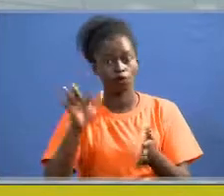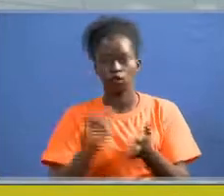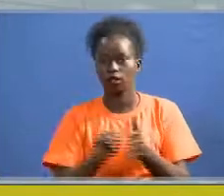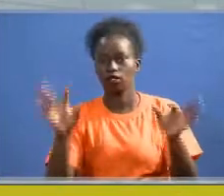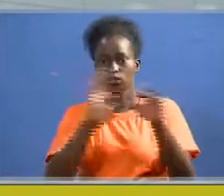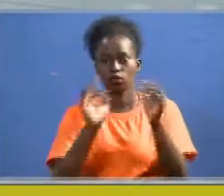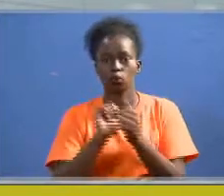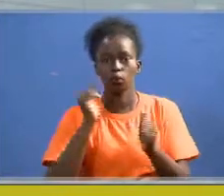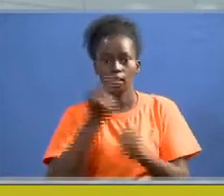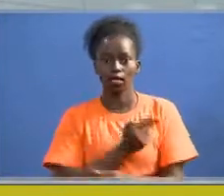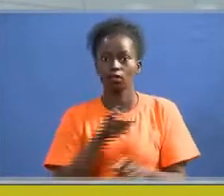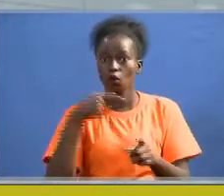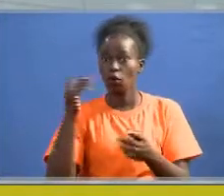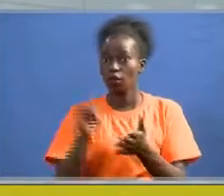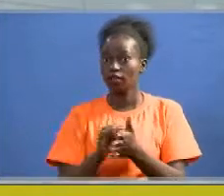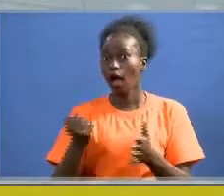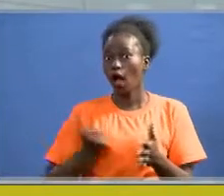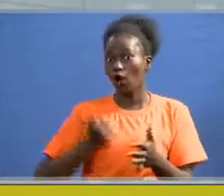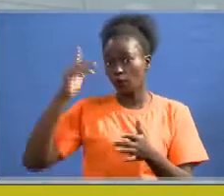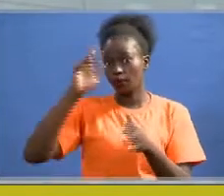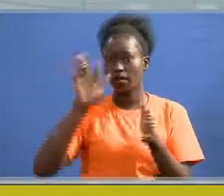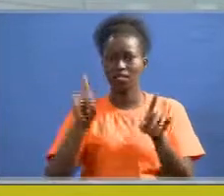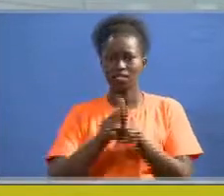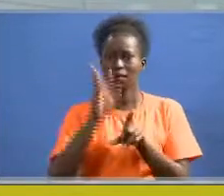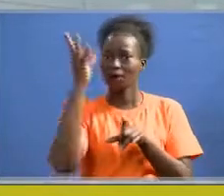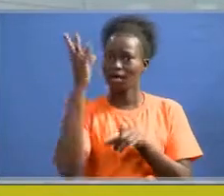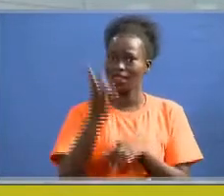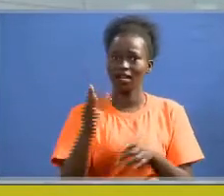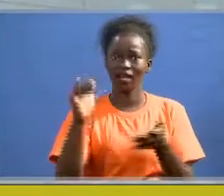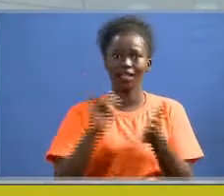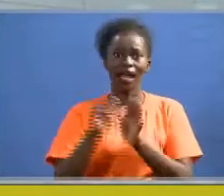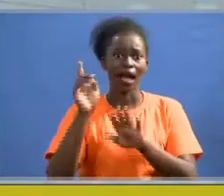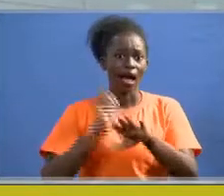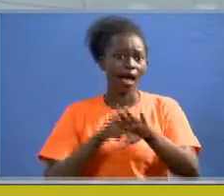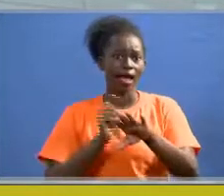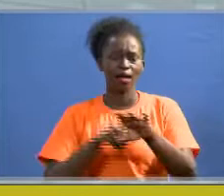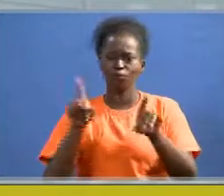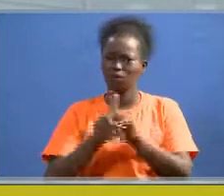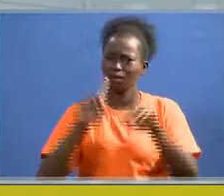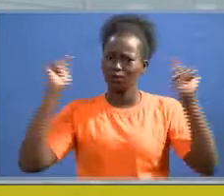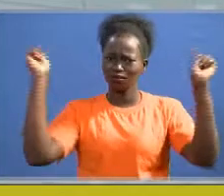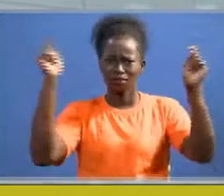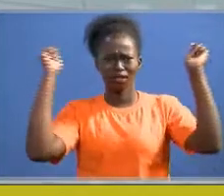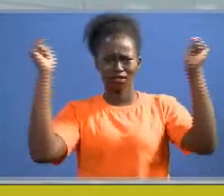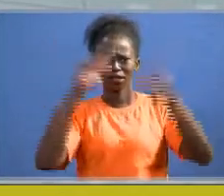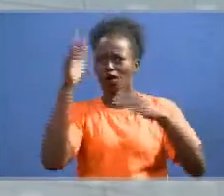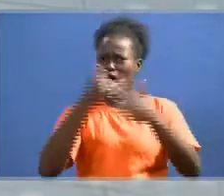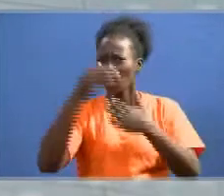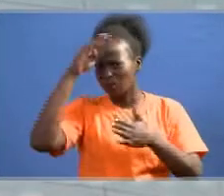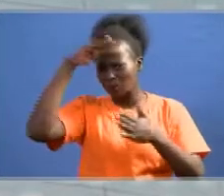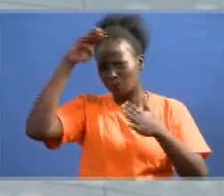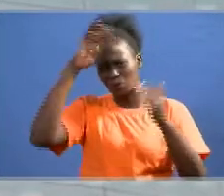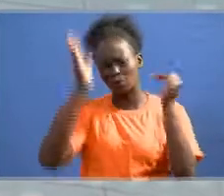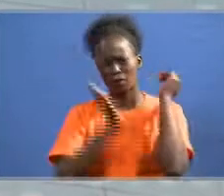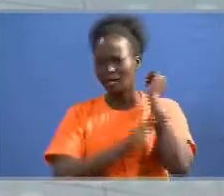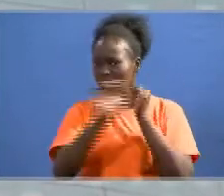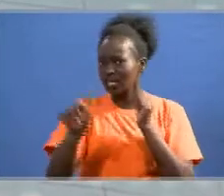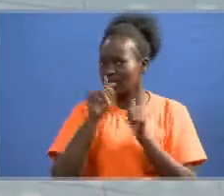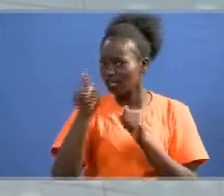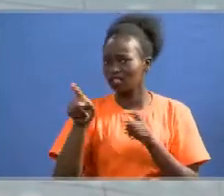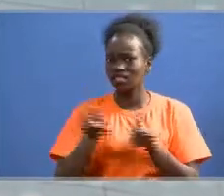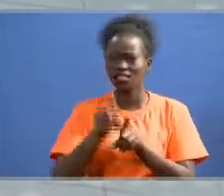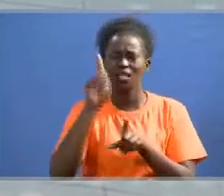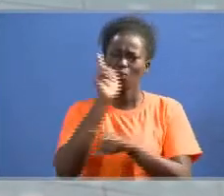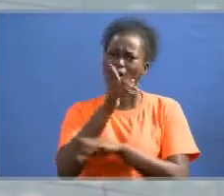kuungana nasi. Wanawake kutoka vijiji vitatu huko Embu wameandamana kufuatia athari za pombe haramu eneo hilo.